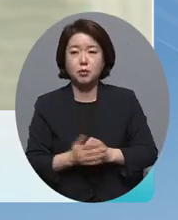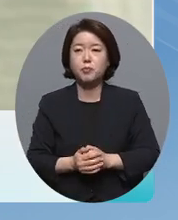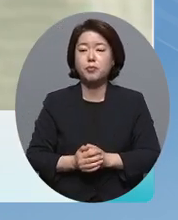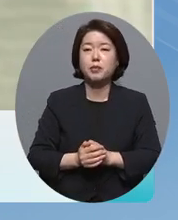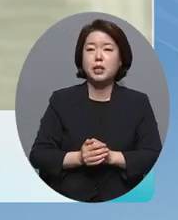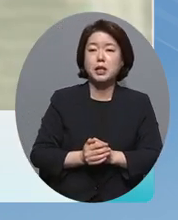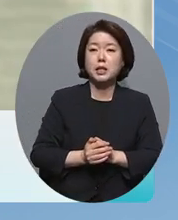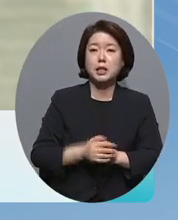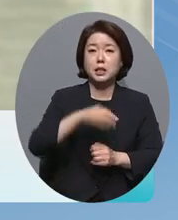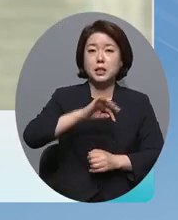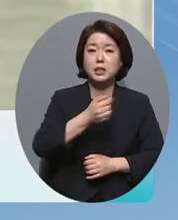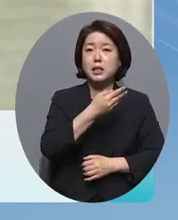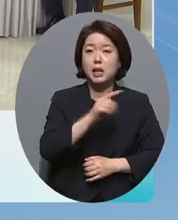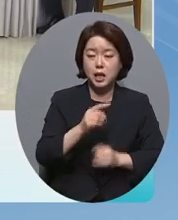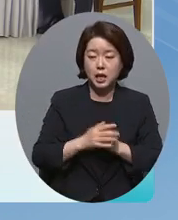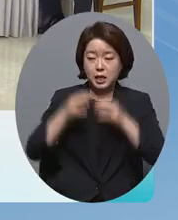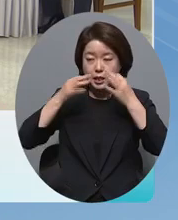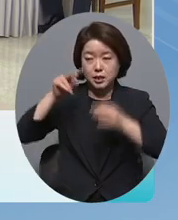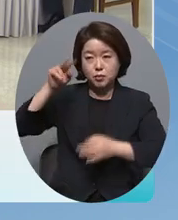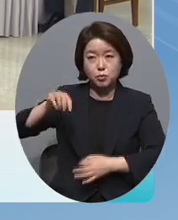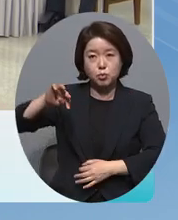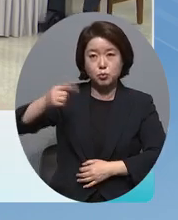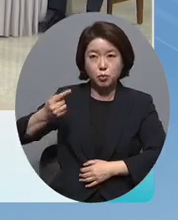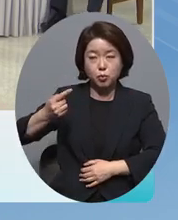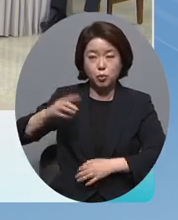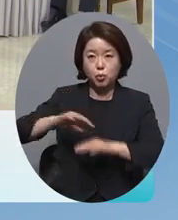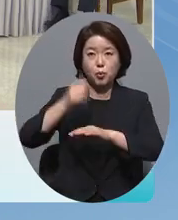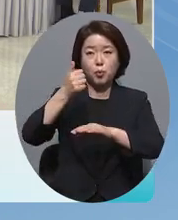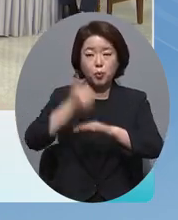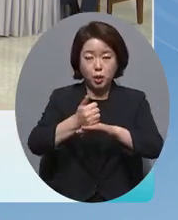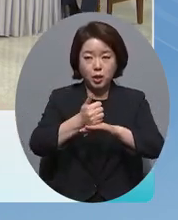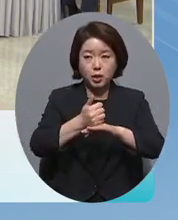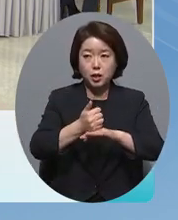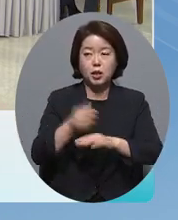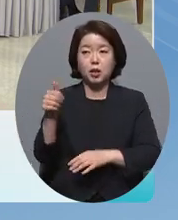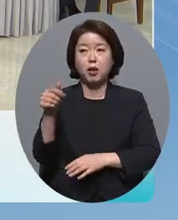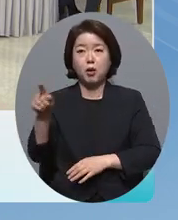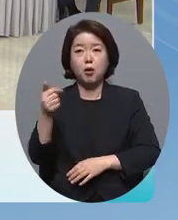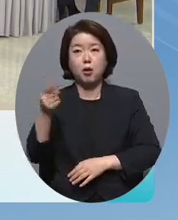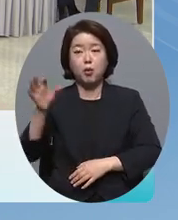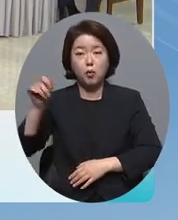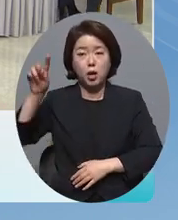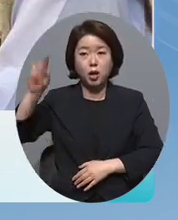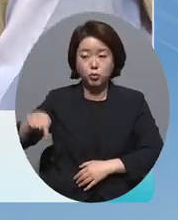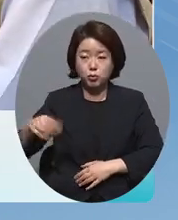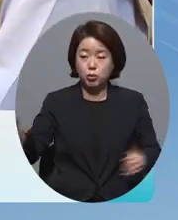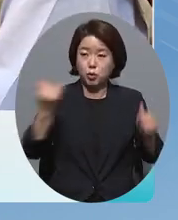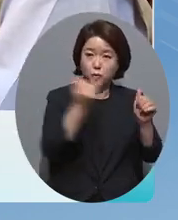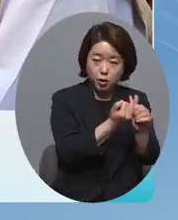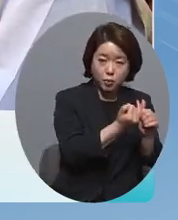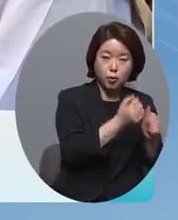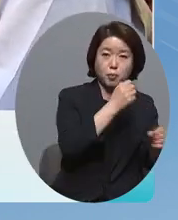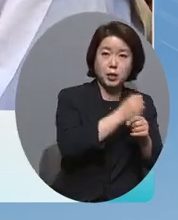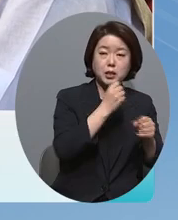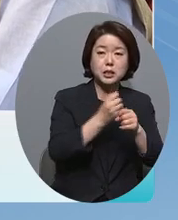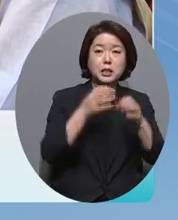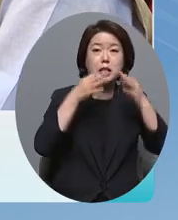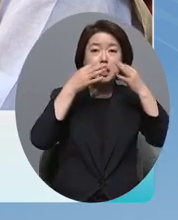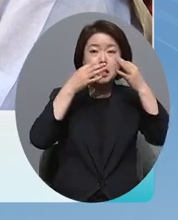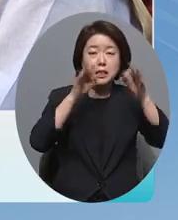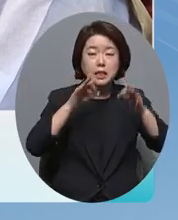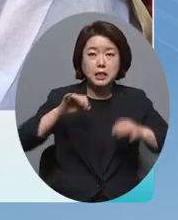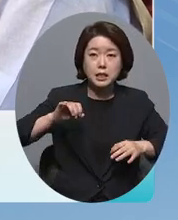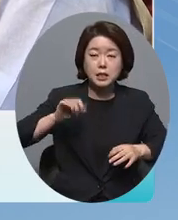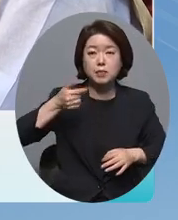김수로왕이 인도의 허황후 그 결혼해 가지고 만들어진 시적이 김해 김씨입니다 근데 우리 김정숙 여사께서 또